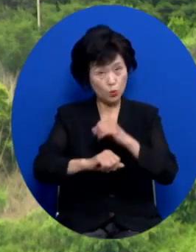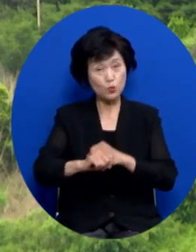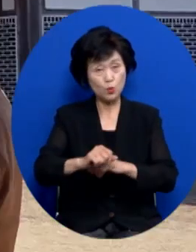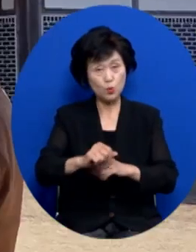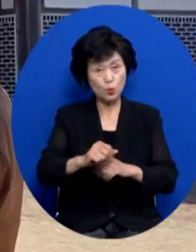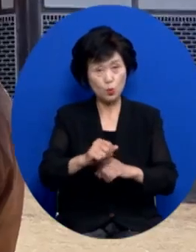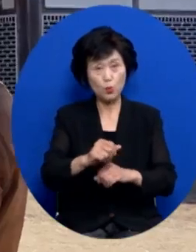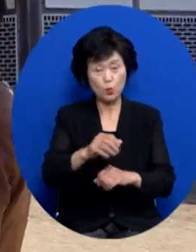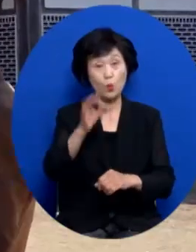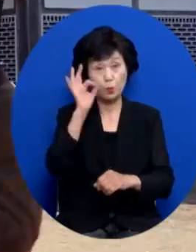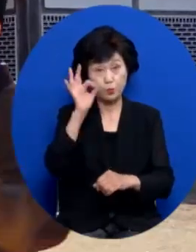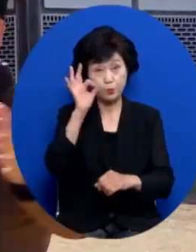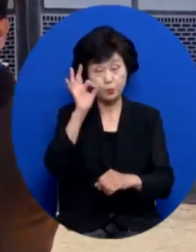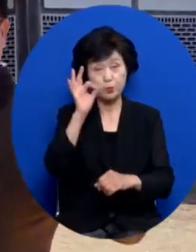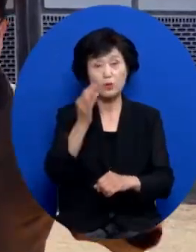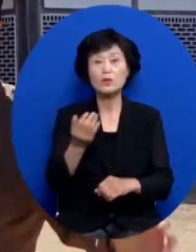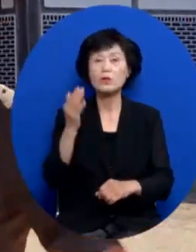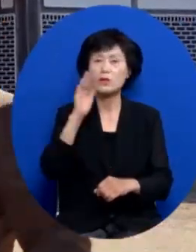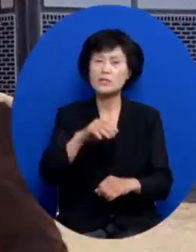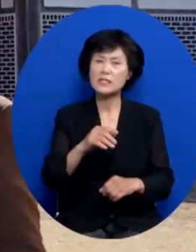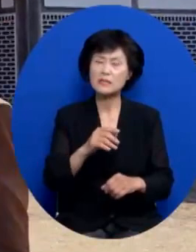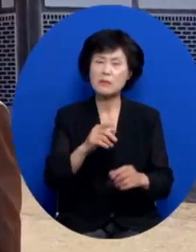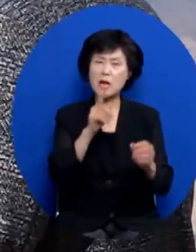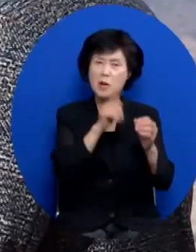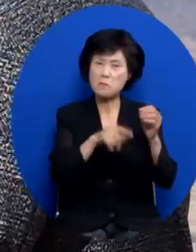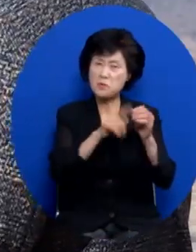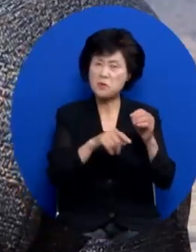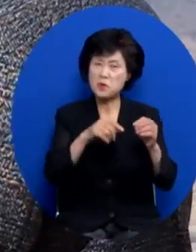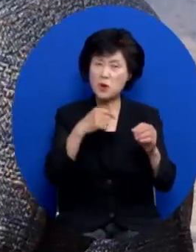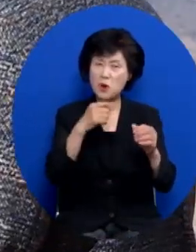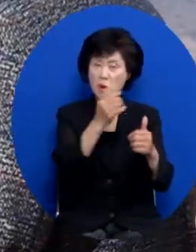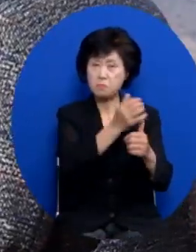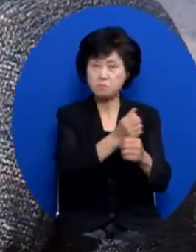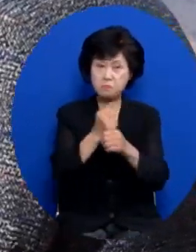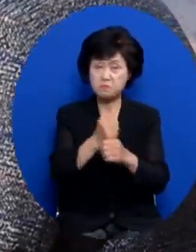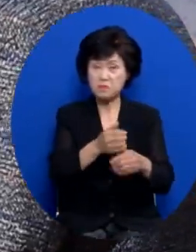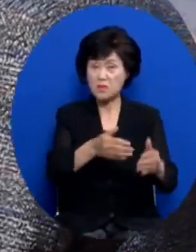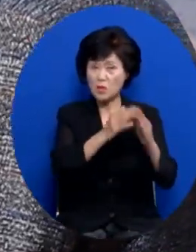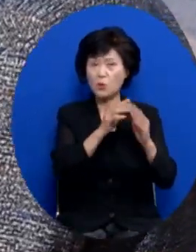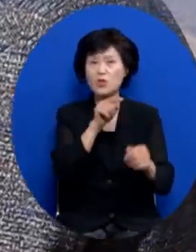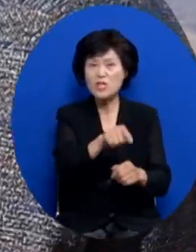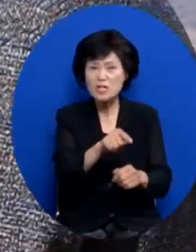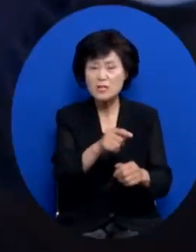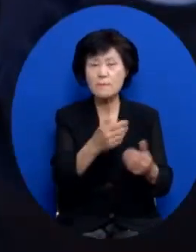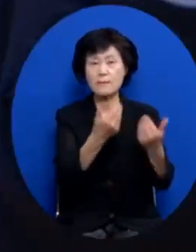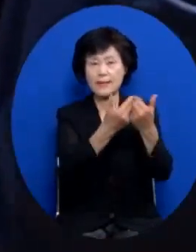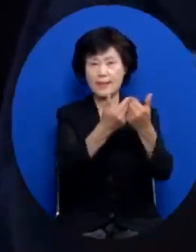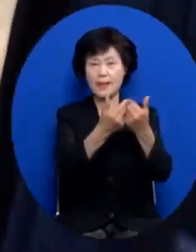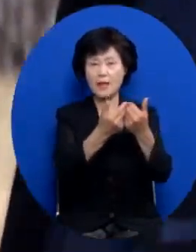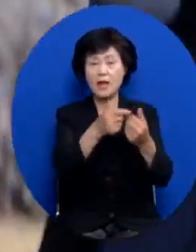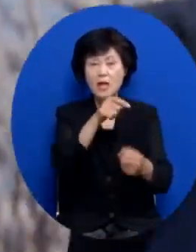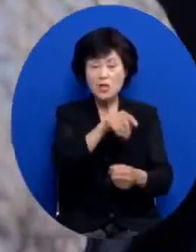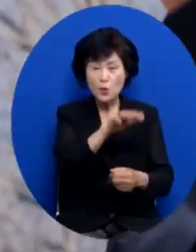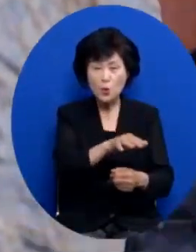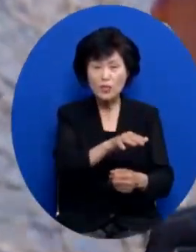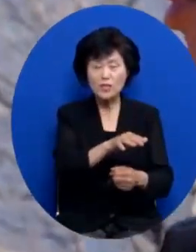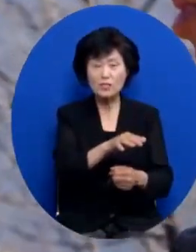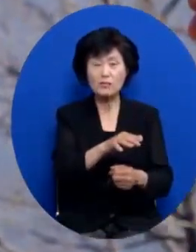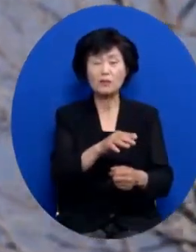찬성합니다. 그렇지만은 불상을 세운다는 것에 대해서는 반대하고요. 그 불상을 세운다는 그 자리에다가